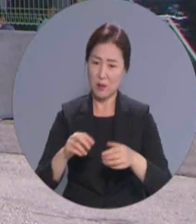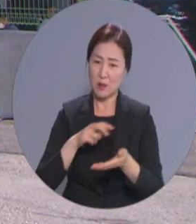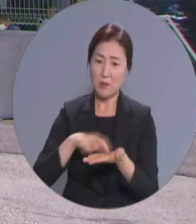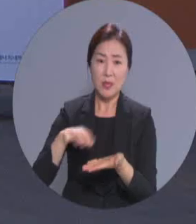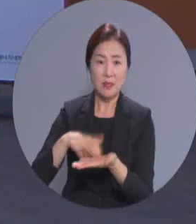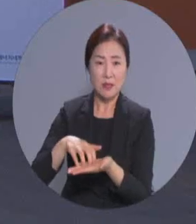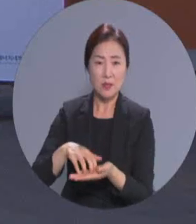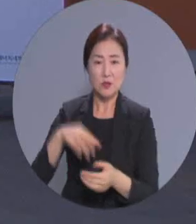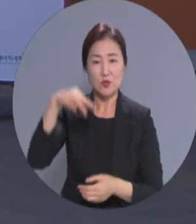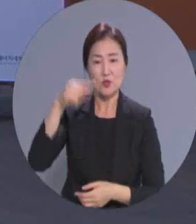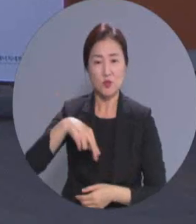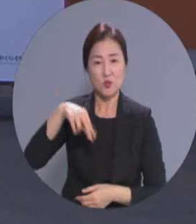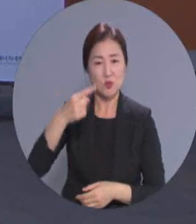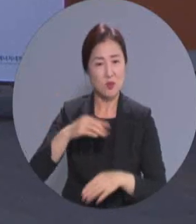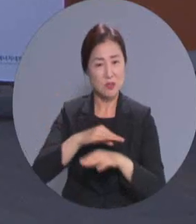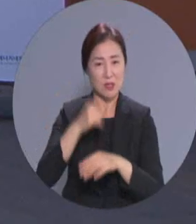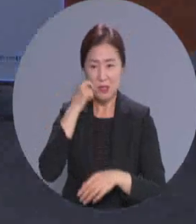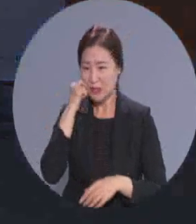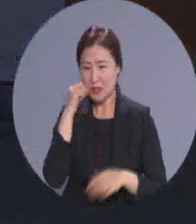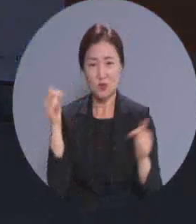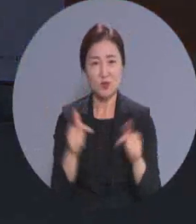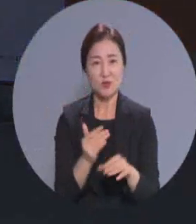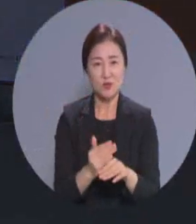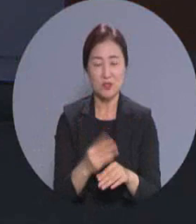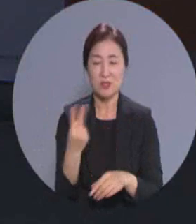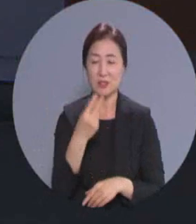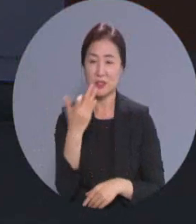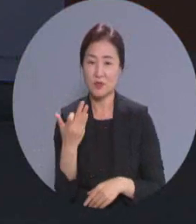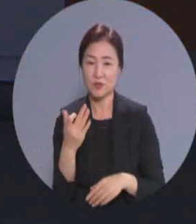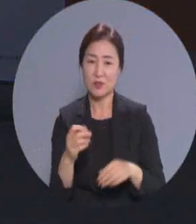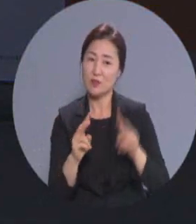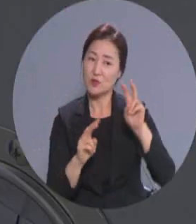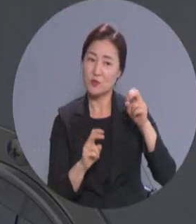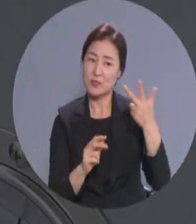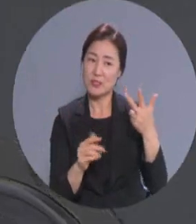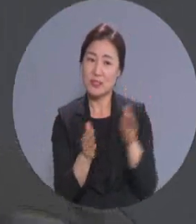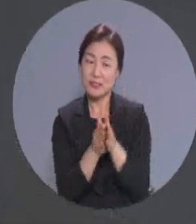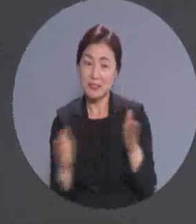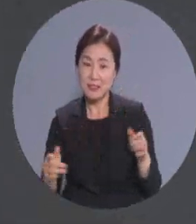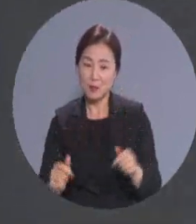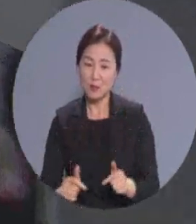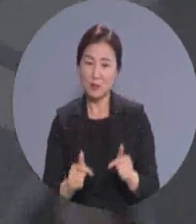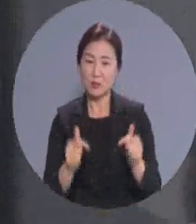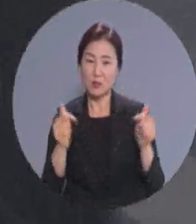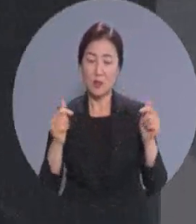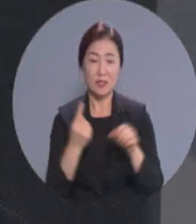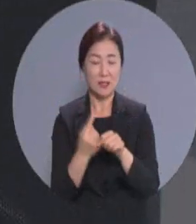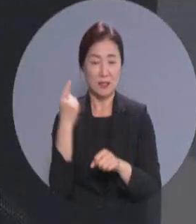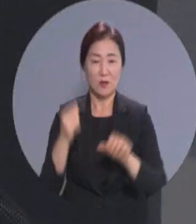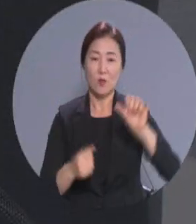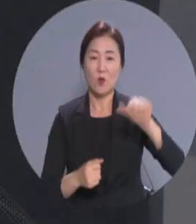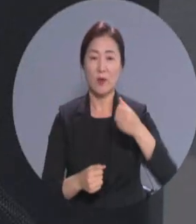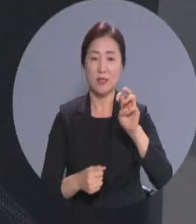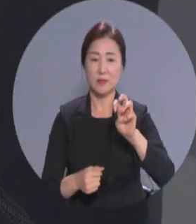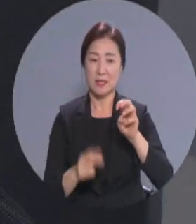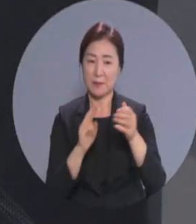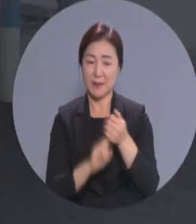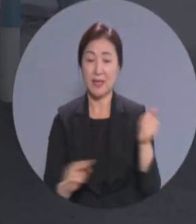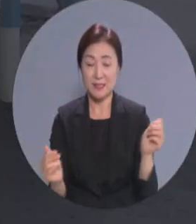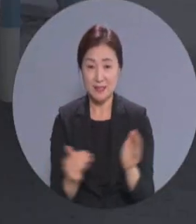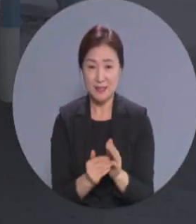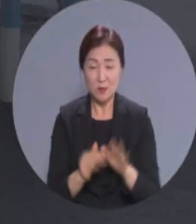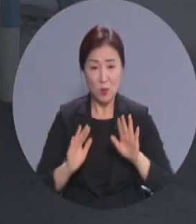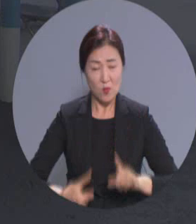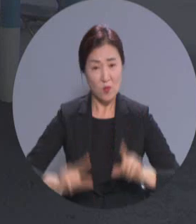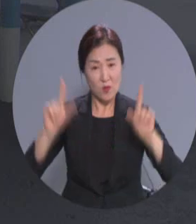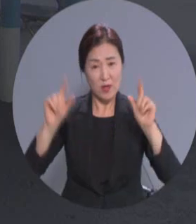수소차의 인기는 시들합니다. 2019년 27대를 시작으로 꾸준히 늘어 지난해에는 530여 대가 보급됐지만